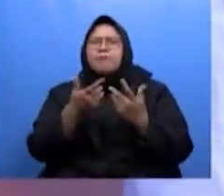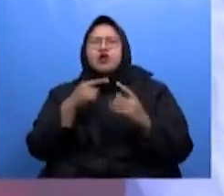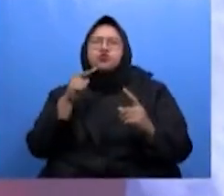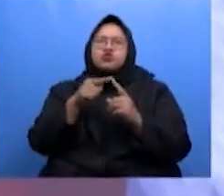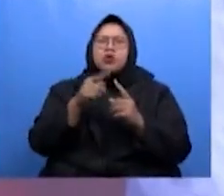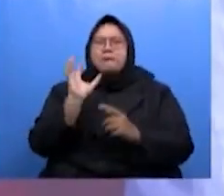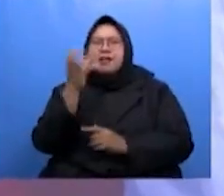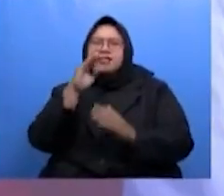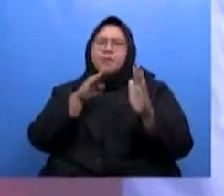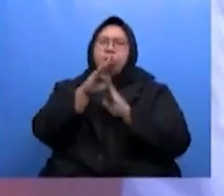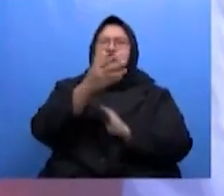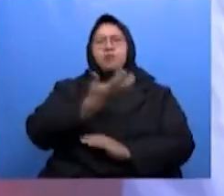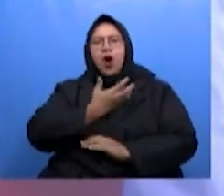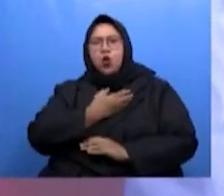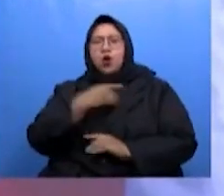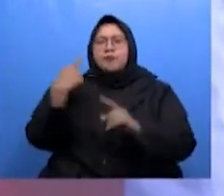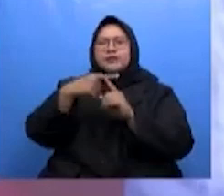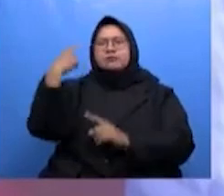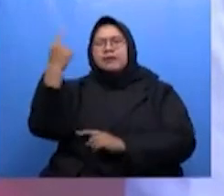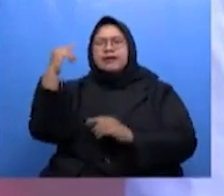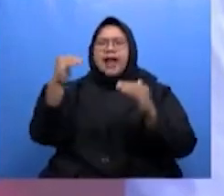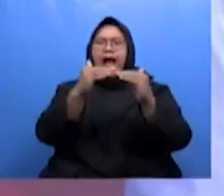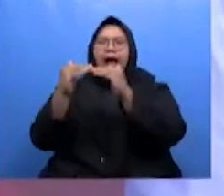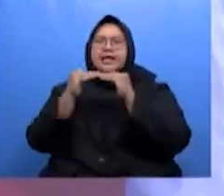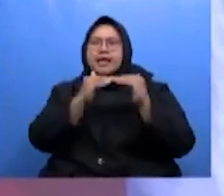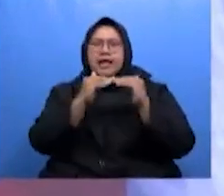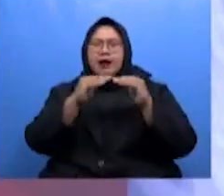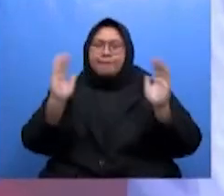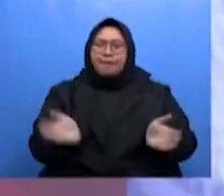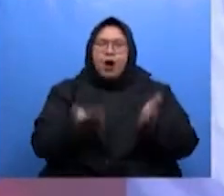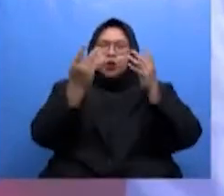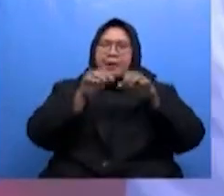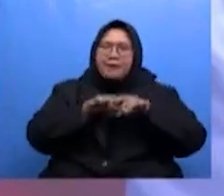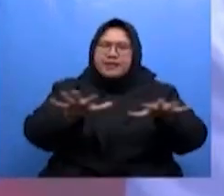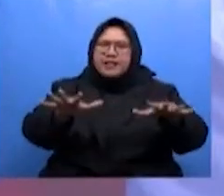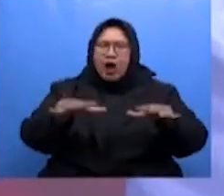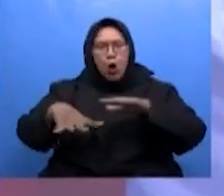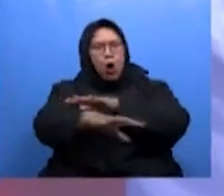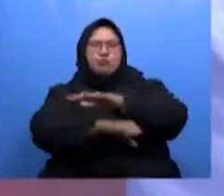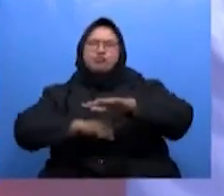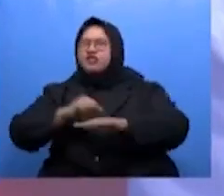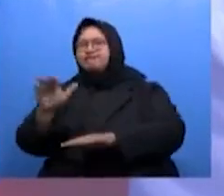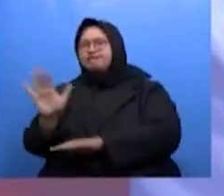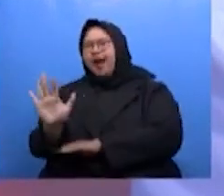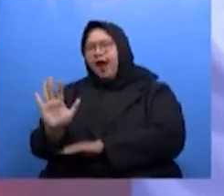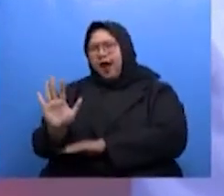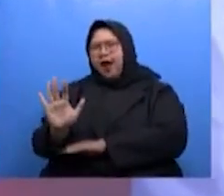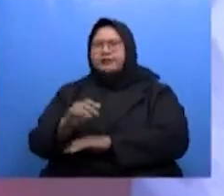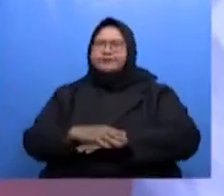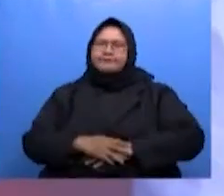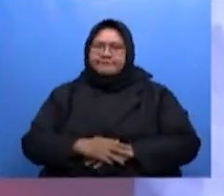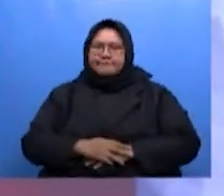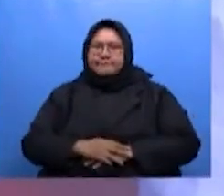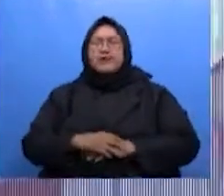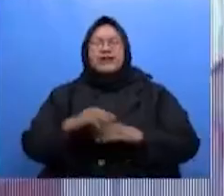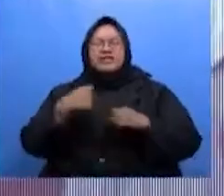maju adil pemerintahnya merata pembangunannya tidak korupsi pemerintahannya